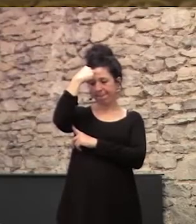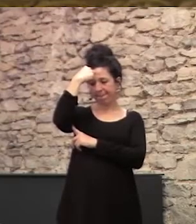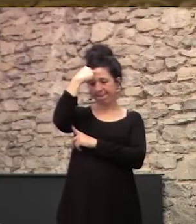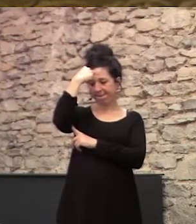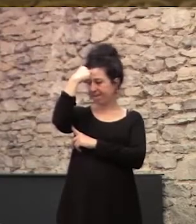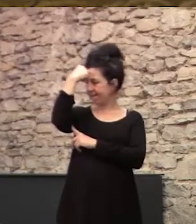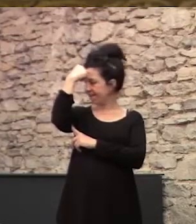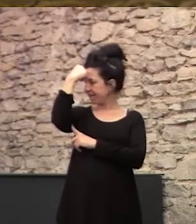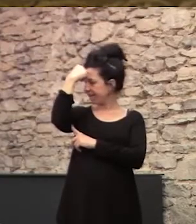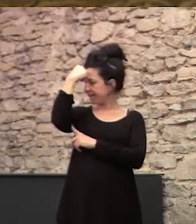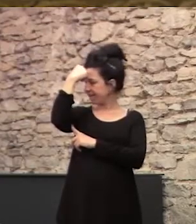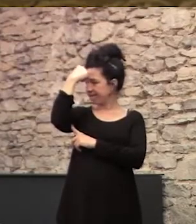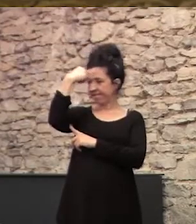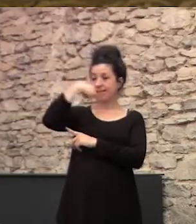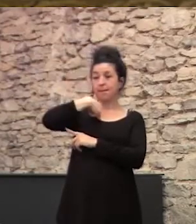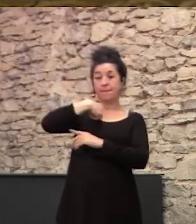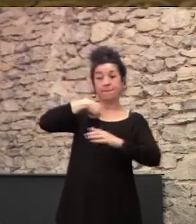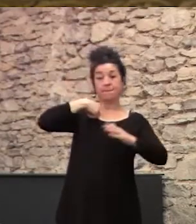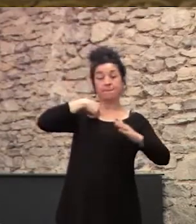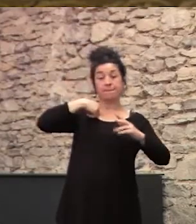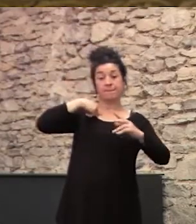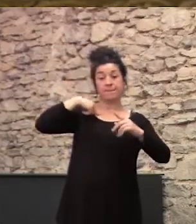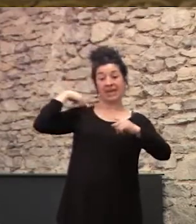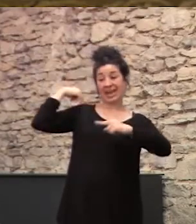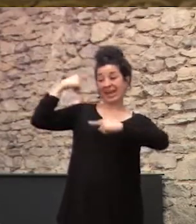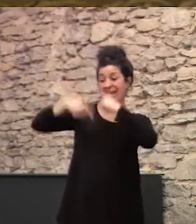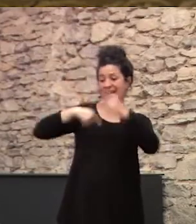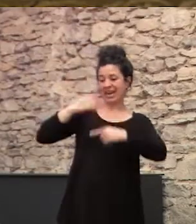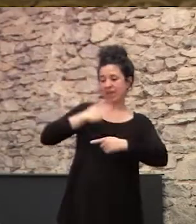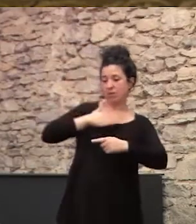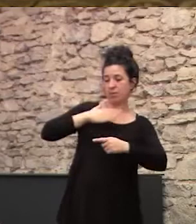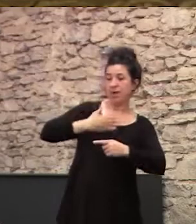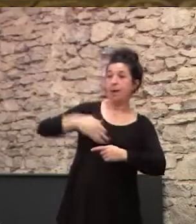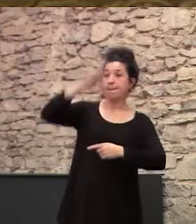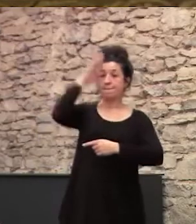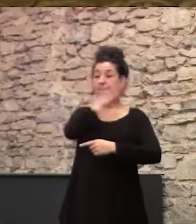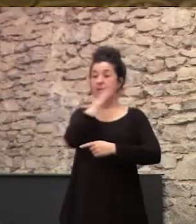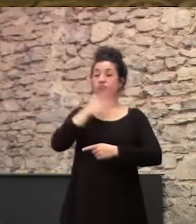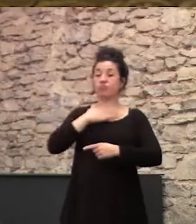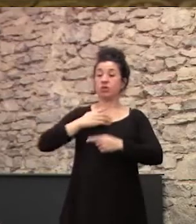nire belaunaldiaren eta nire gurasoen belaunaldiaren arteko